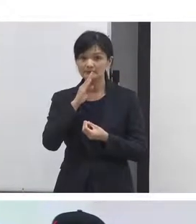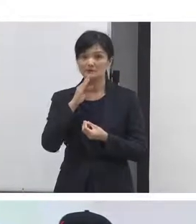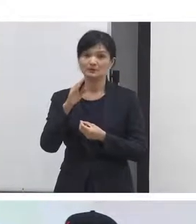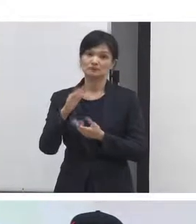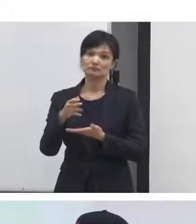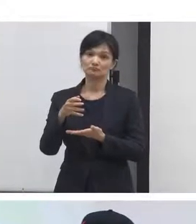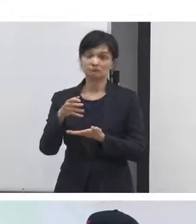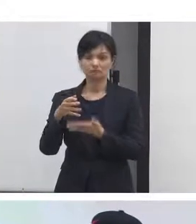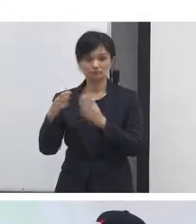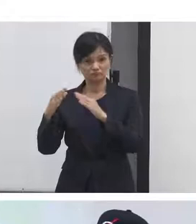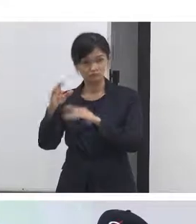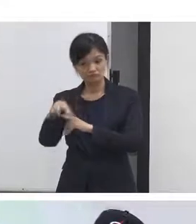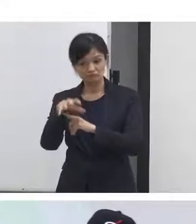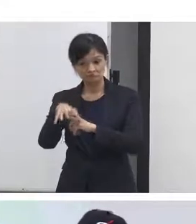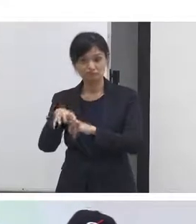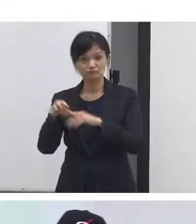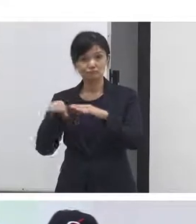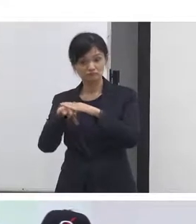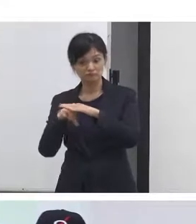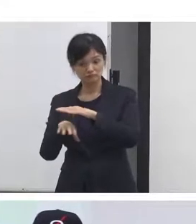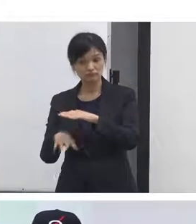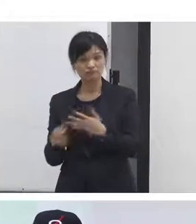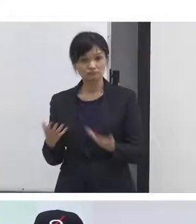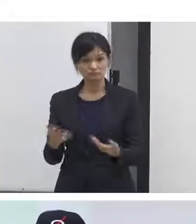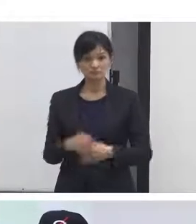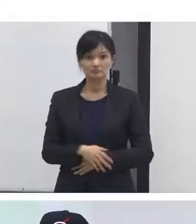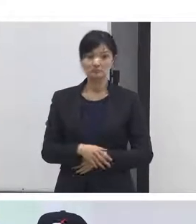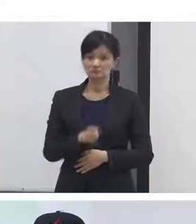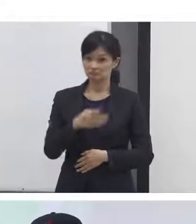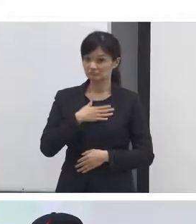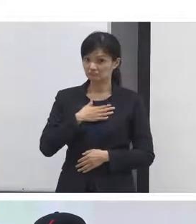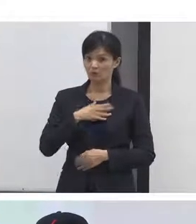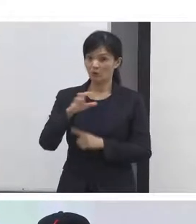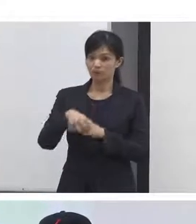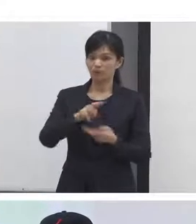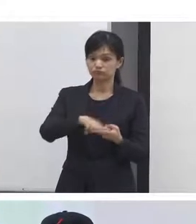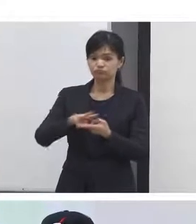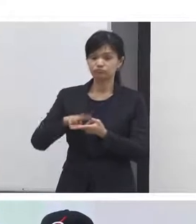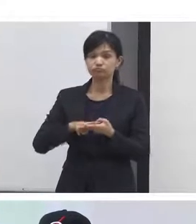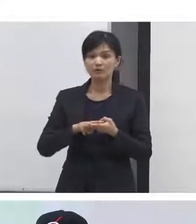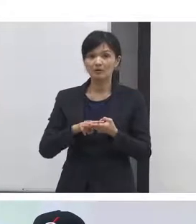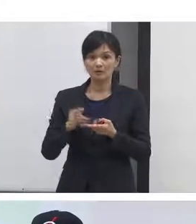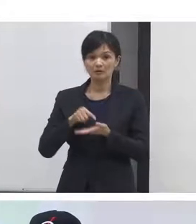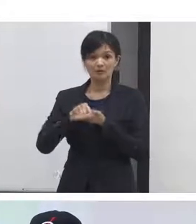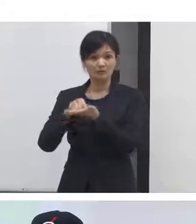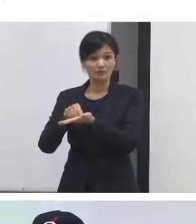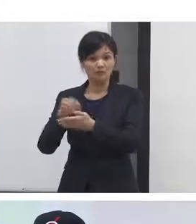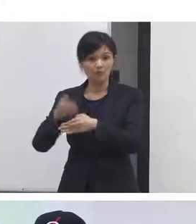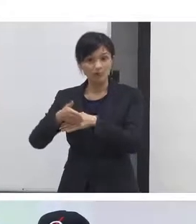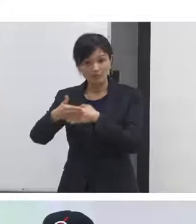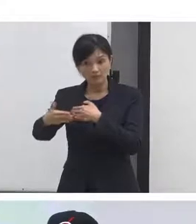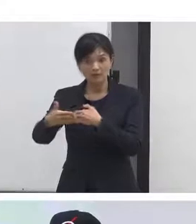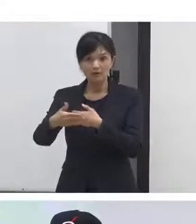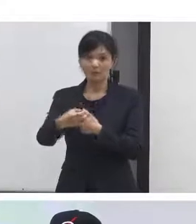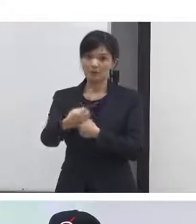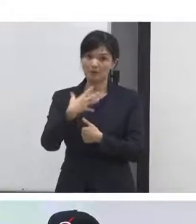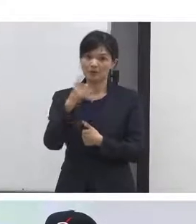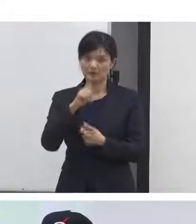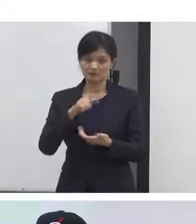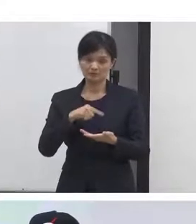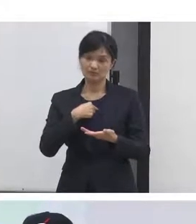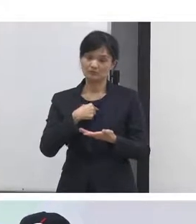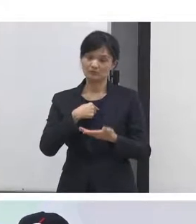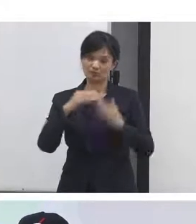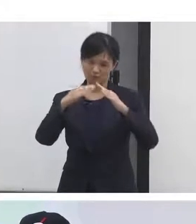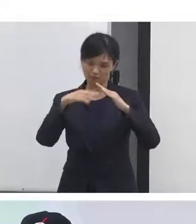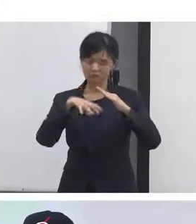其实很多你看到农地上的工厂，它其实在申请的过程，它是告诉你说，我这只是一个仓库，我里面要放农业机